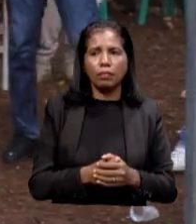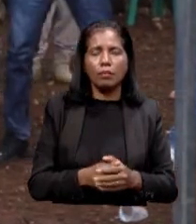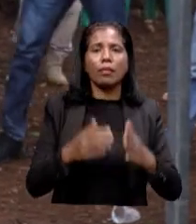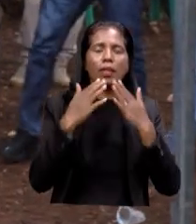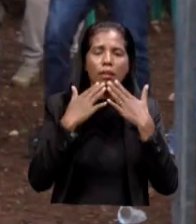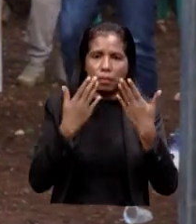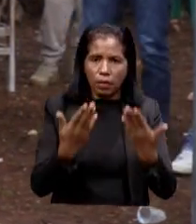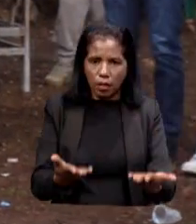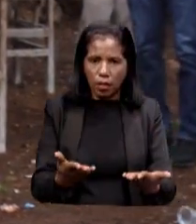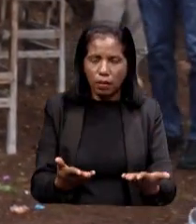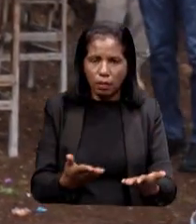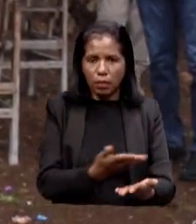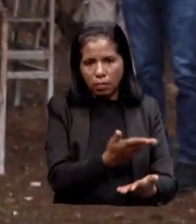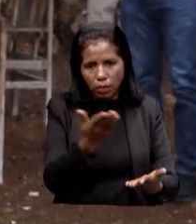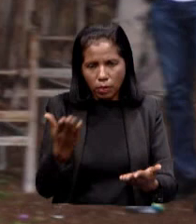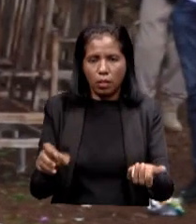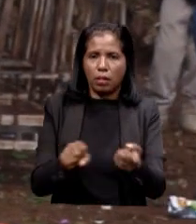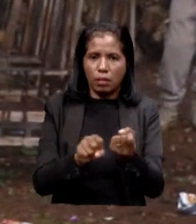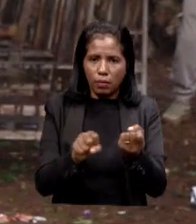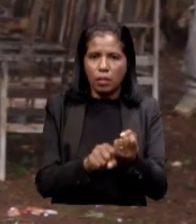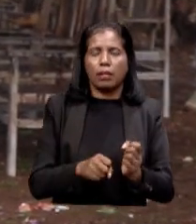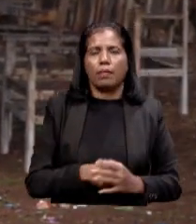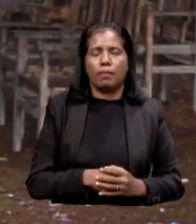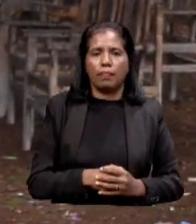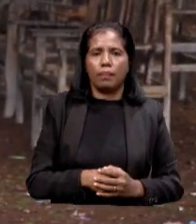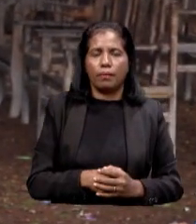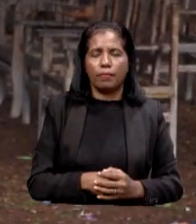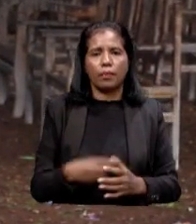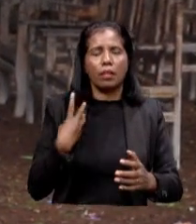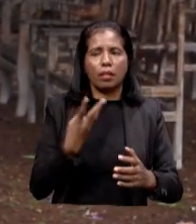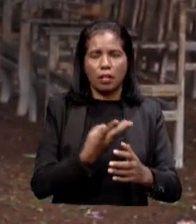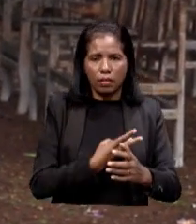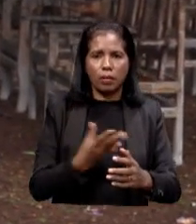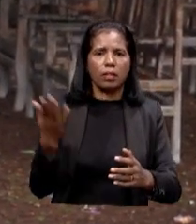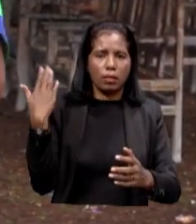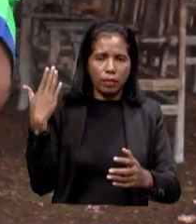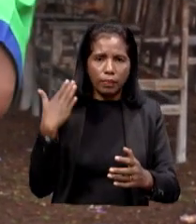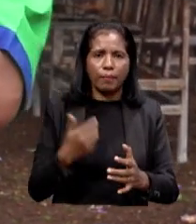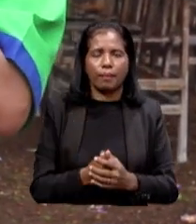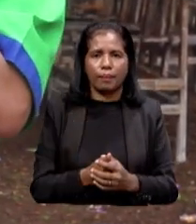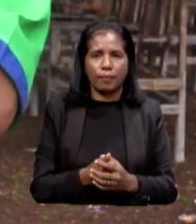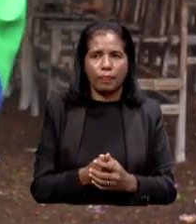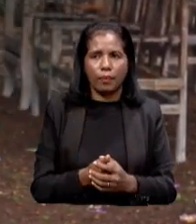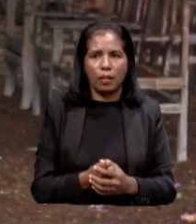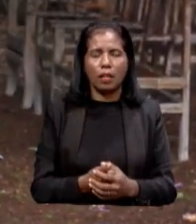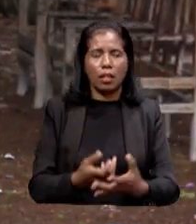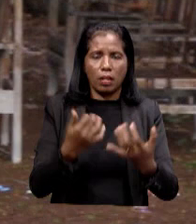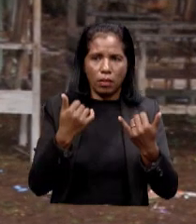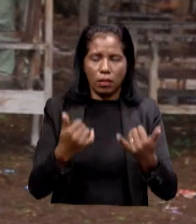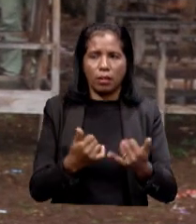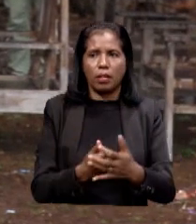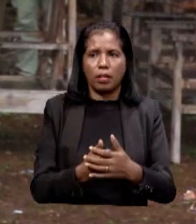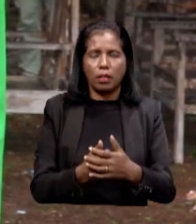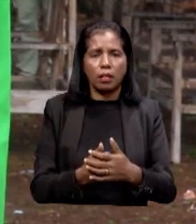agarrese. Bayi mi hutu ni apoyo. Ida foi na WBA. E apoio agora isso a tu